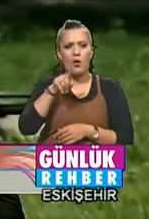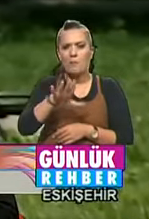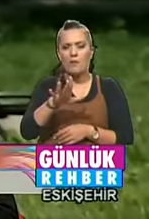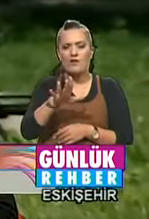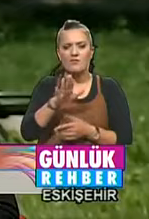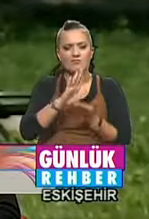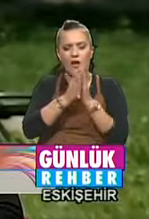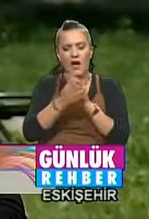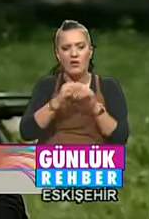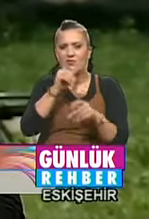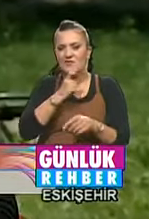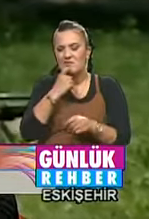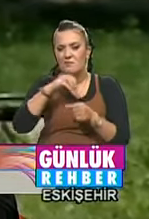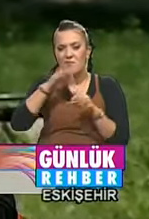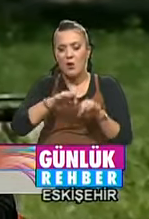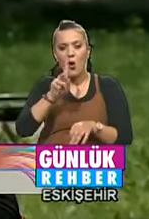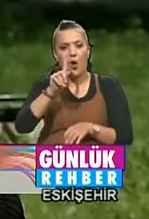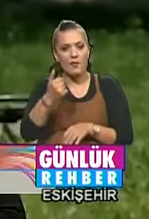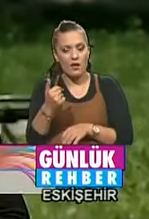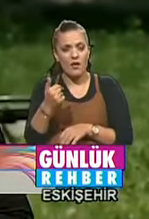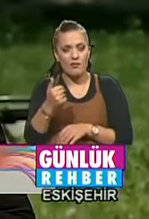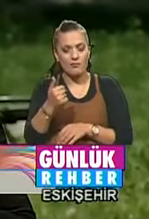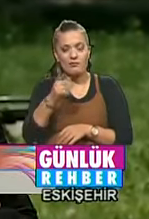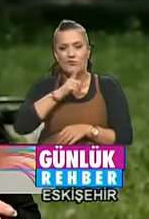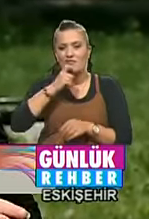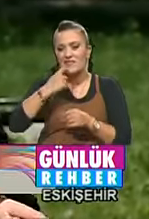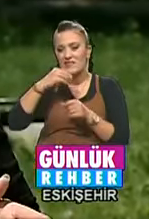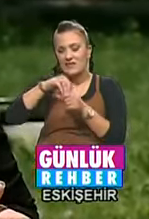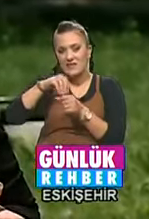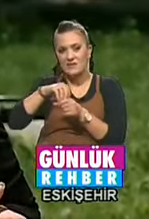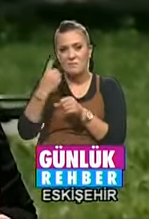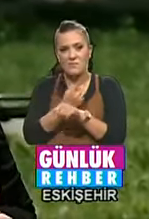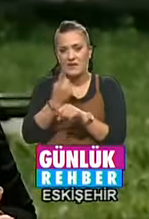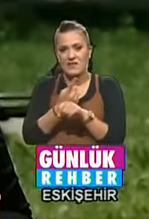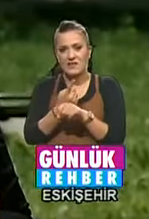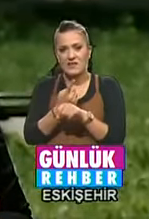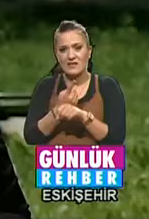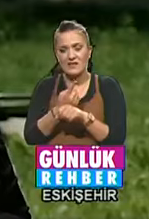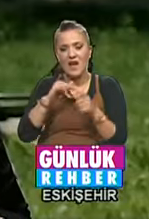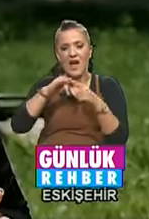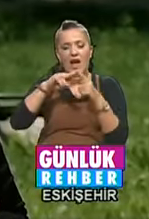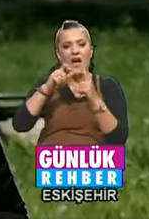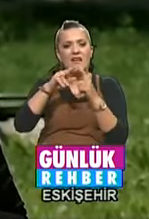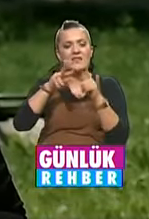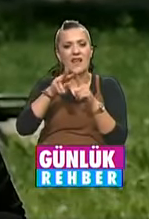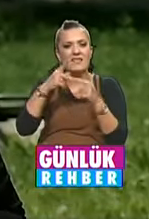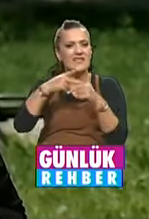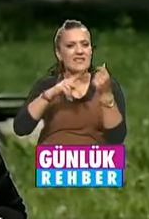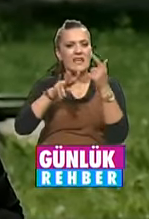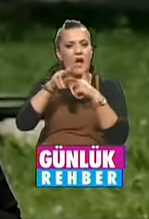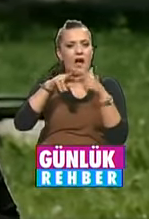15. asırdan başlayarak 16. asırda bir Hasan Ziya'yı, Mosarlı Hasan